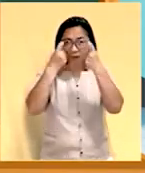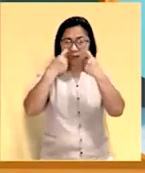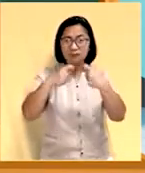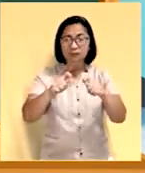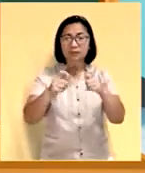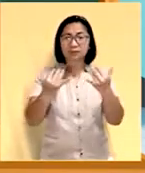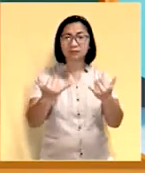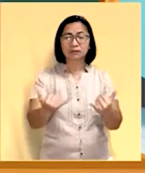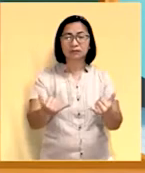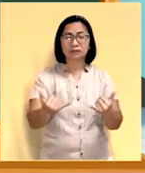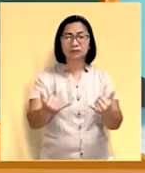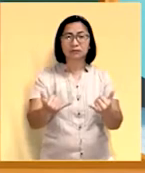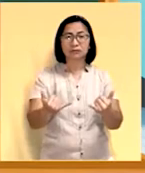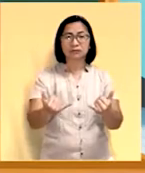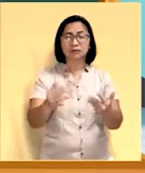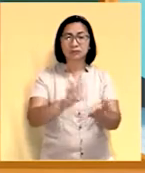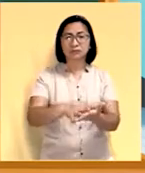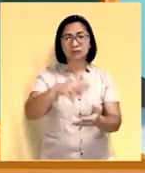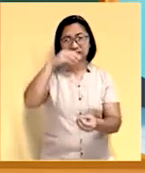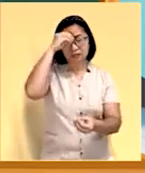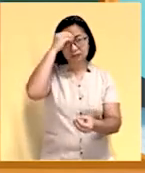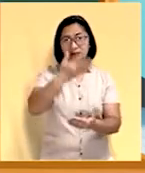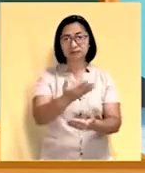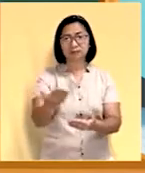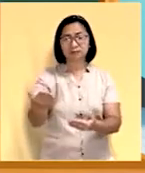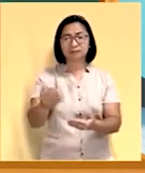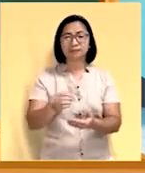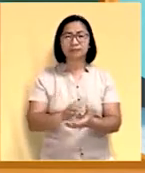Subukan na natin ngayon ang inyong mga natutunan.